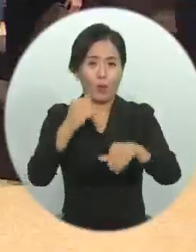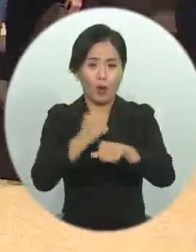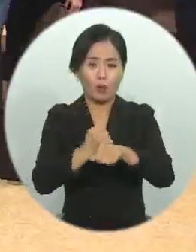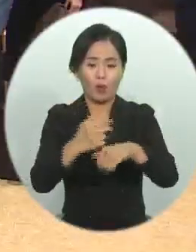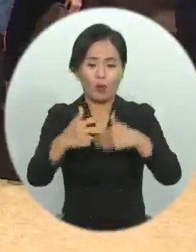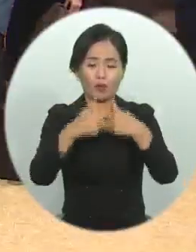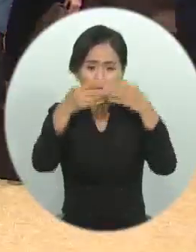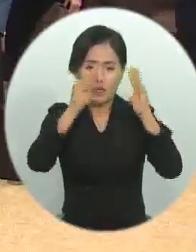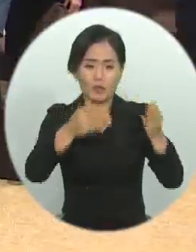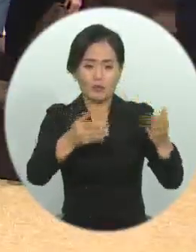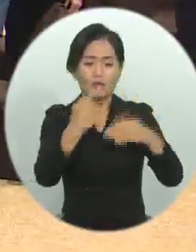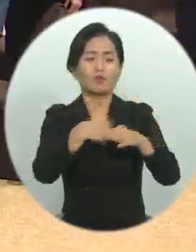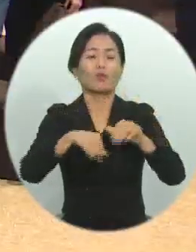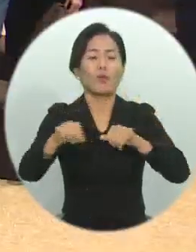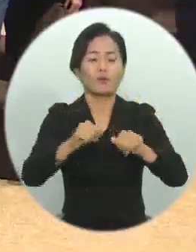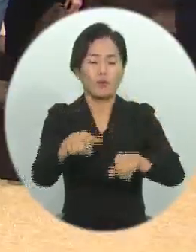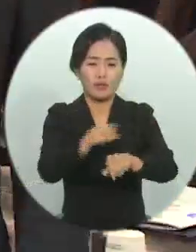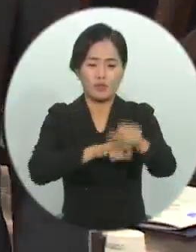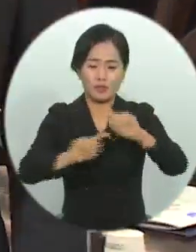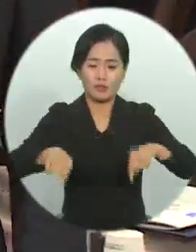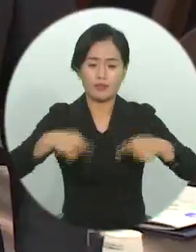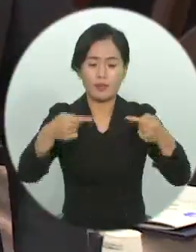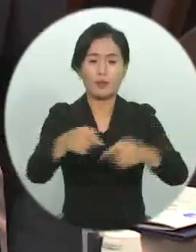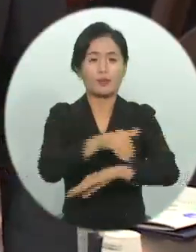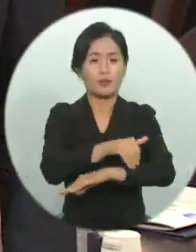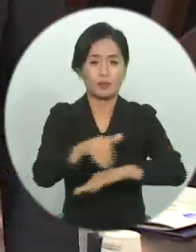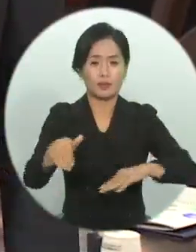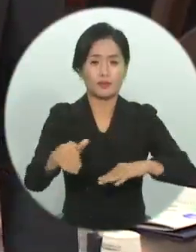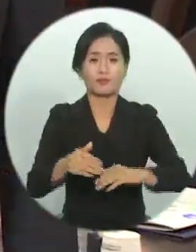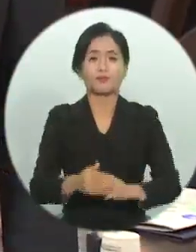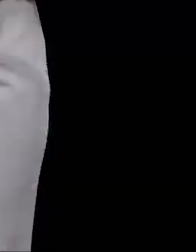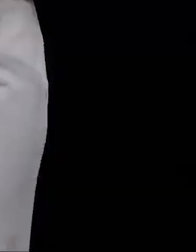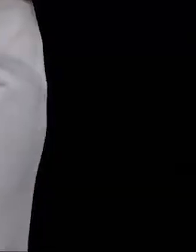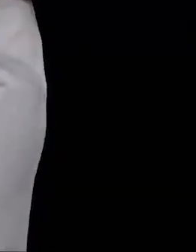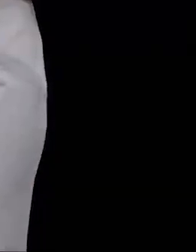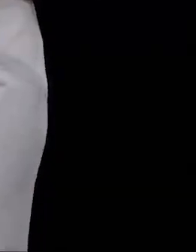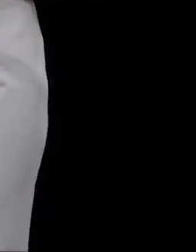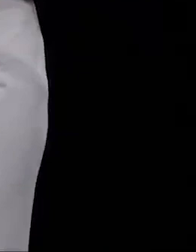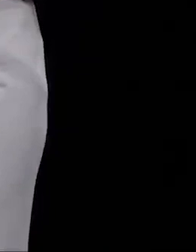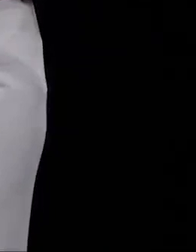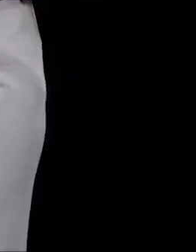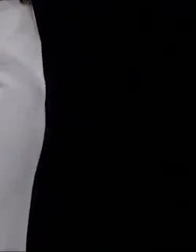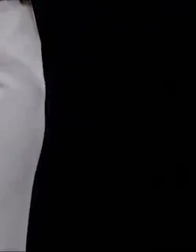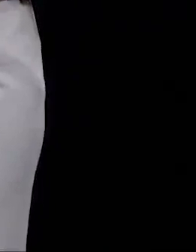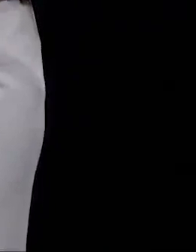유치 활동에 적극 나서기로 했습니다. MBC 뉴스 박종호입니다.